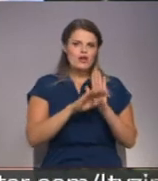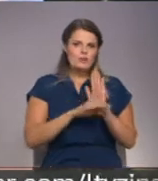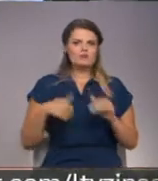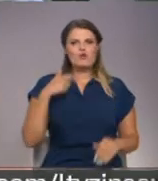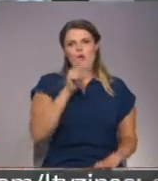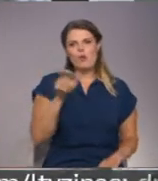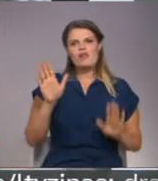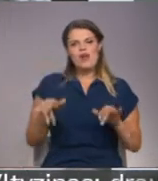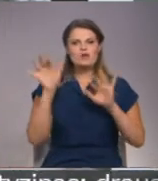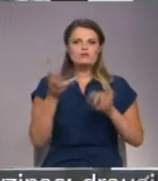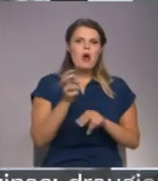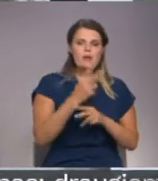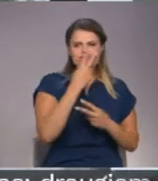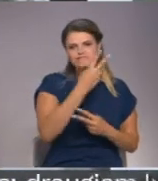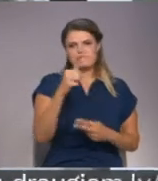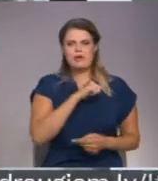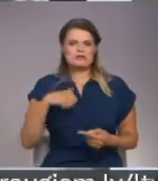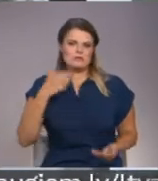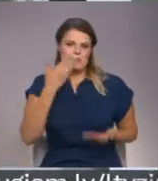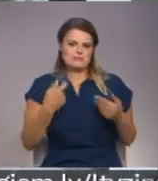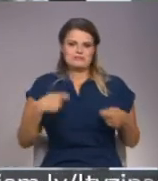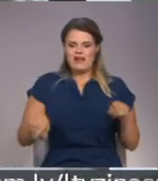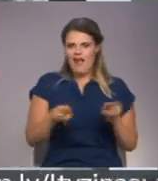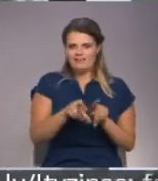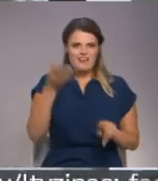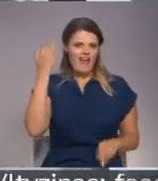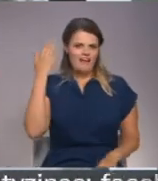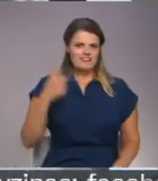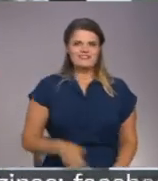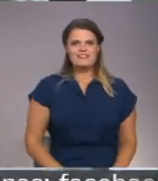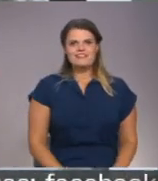skolēniem. Sandra Leitāne, Andris Pāns, Zemgales reģionālā televīzija.